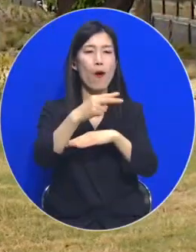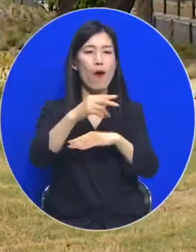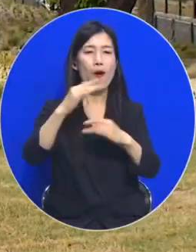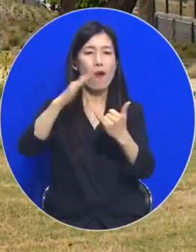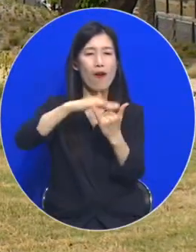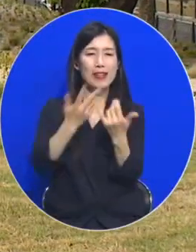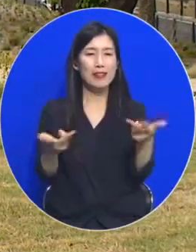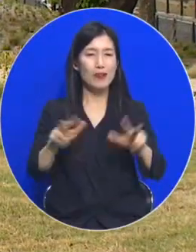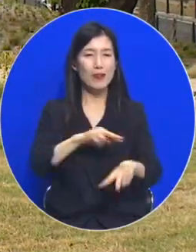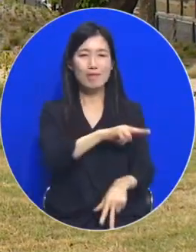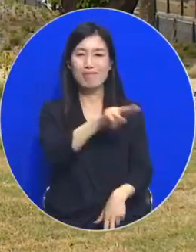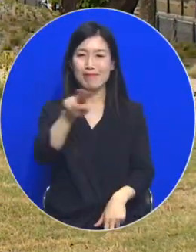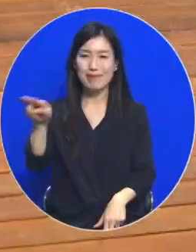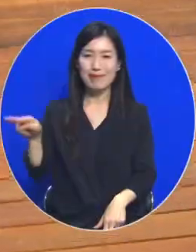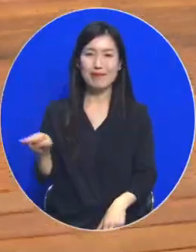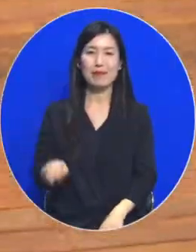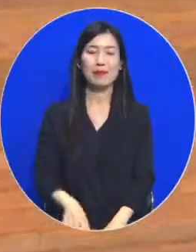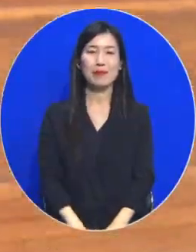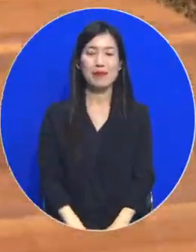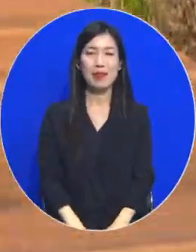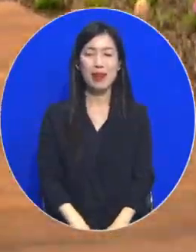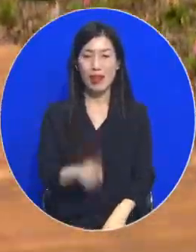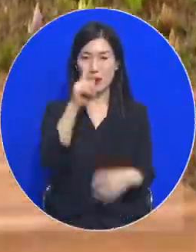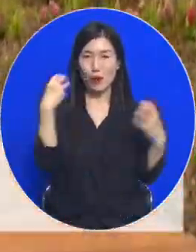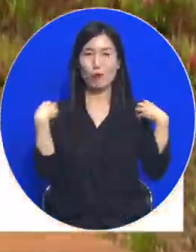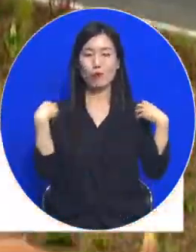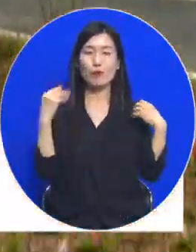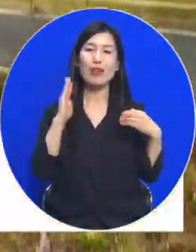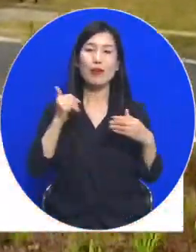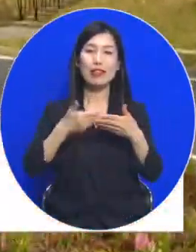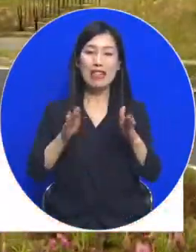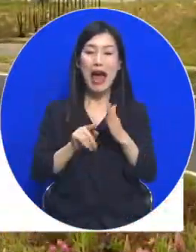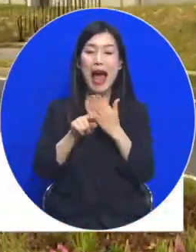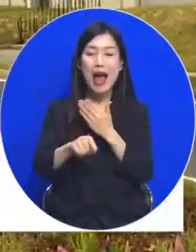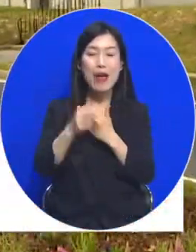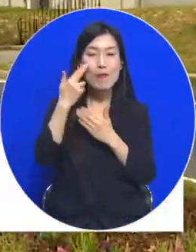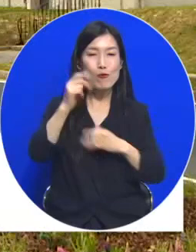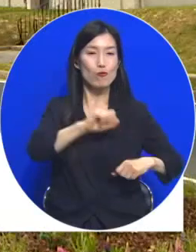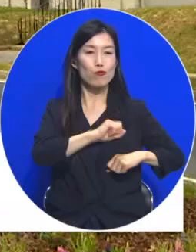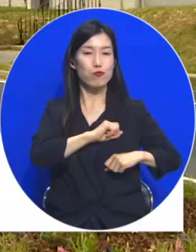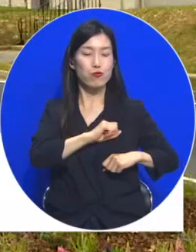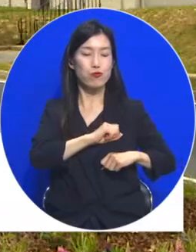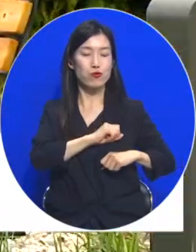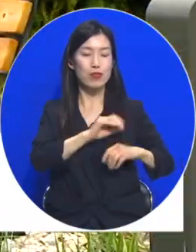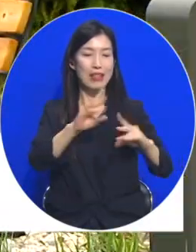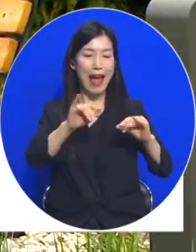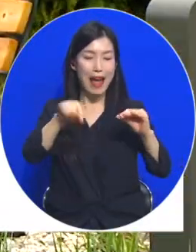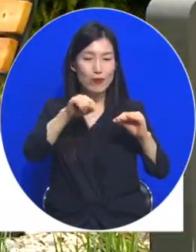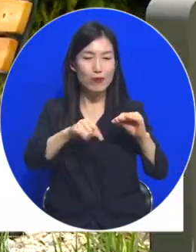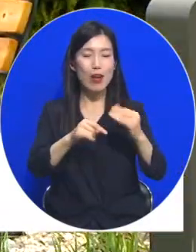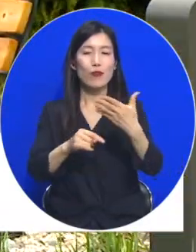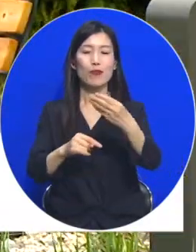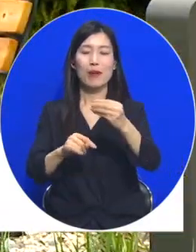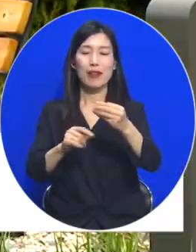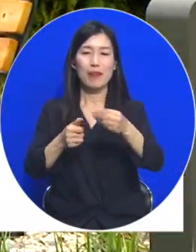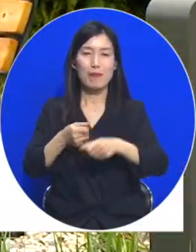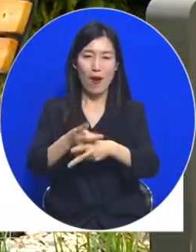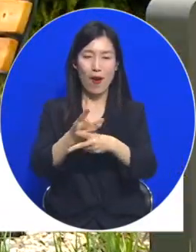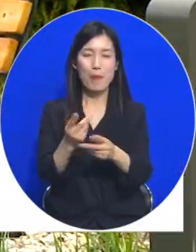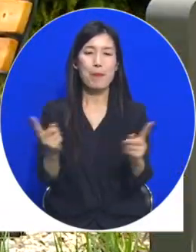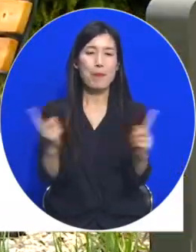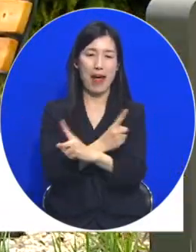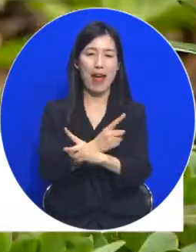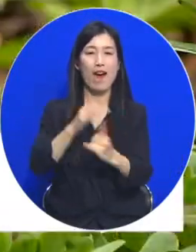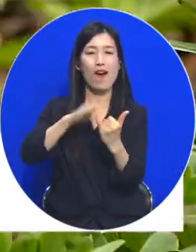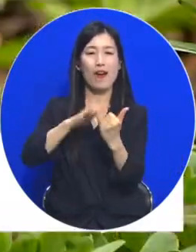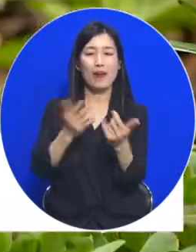한눈에 들어옵니다. 정부가 대통령실 앞 용산 미군기지 반환부지 중약 9만 평을 용산 어린이정원으로 조성해